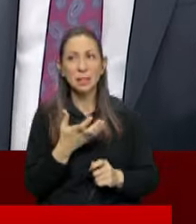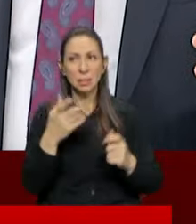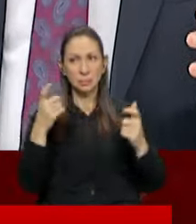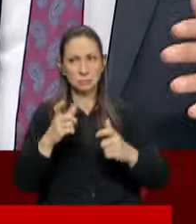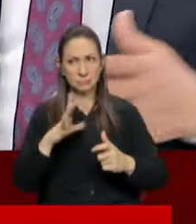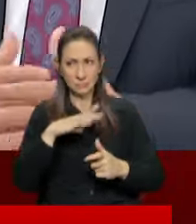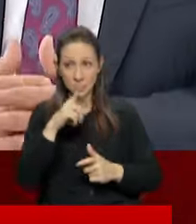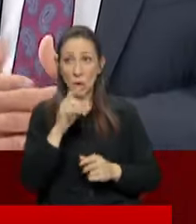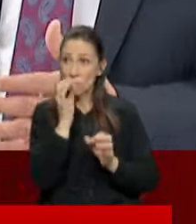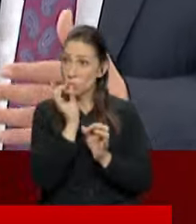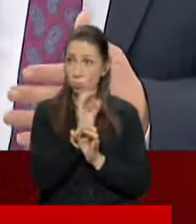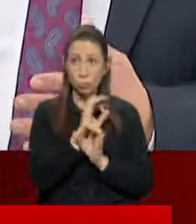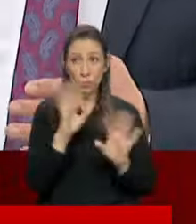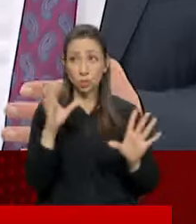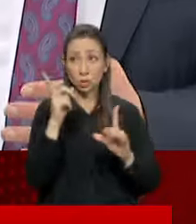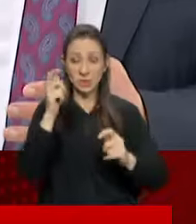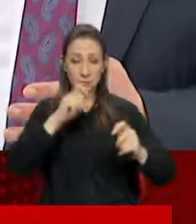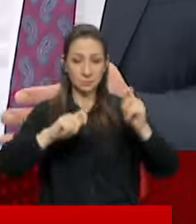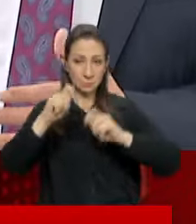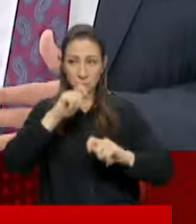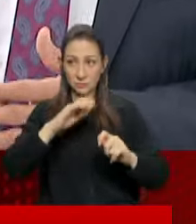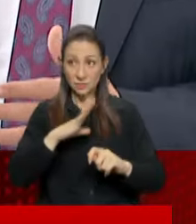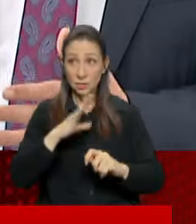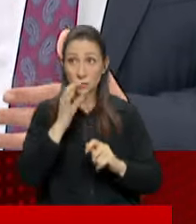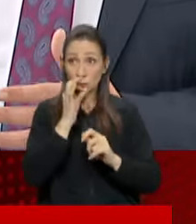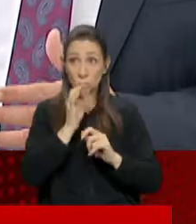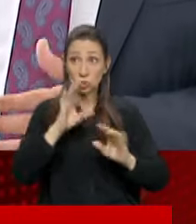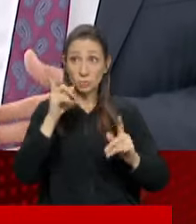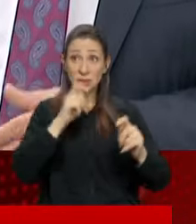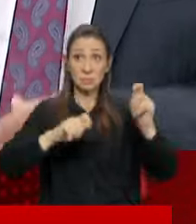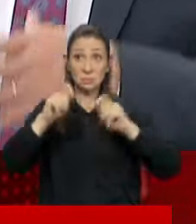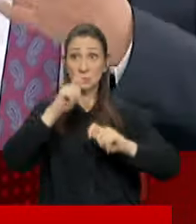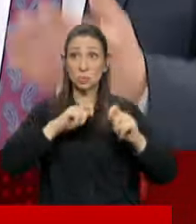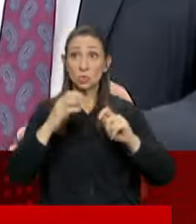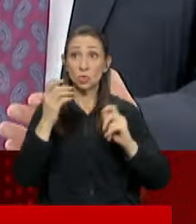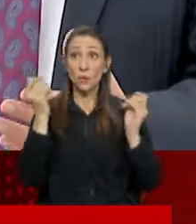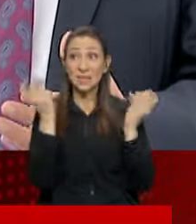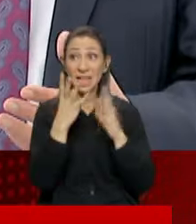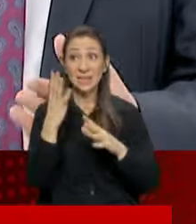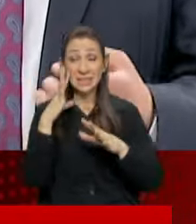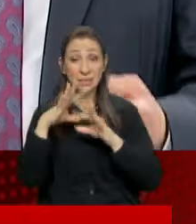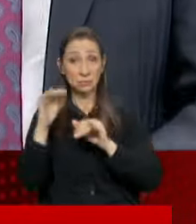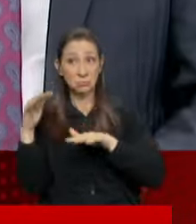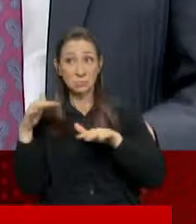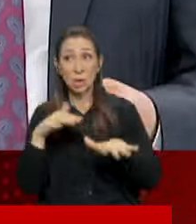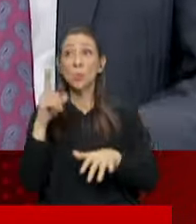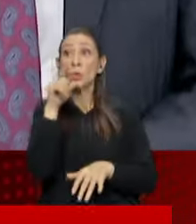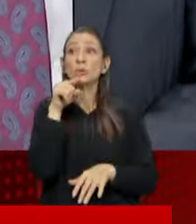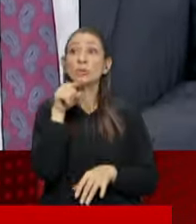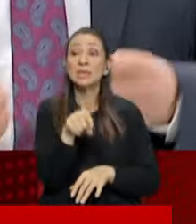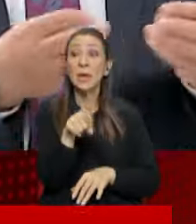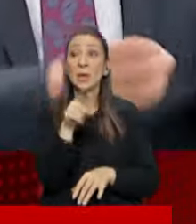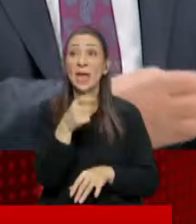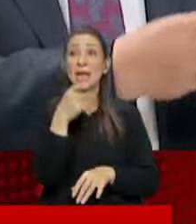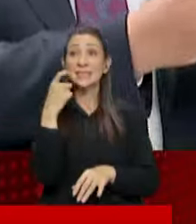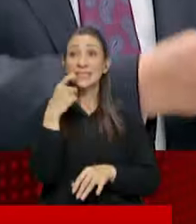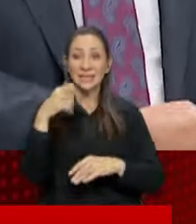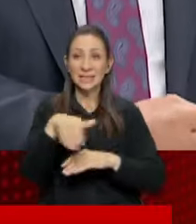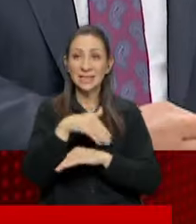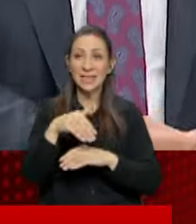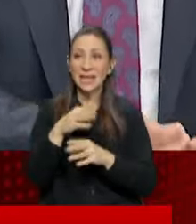var. Müthiş bir imar var oralarda. Müthiş bir imar var. Çok sayıda insan yerleşecek. Dolayısıyla orada eski